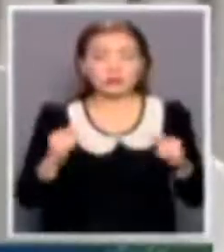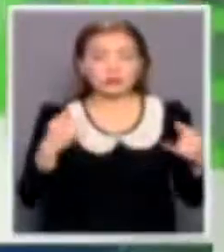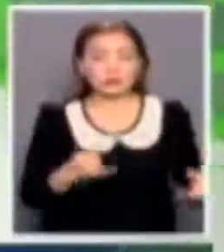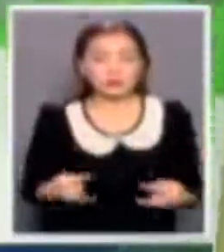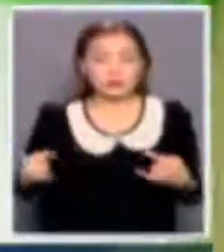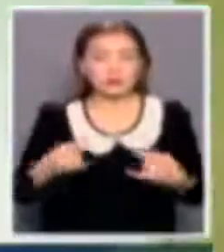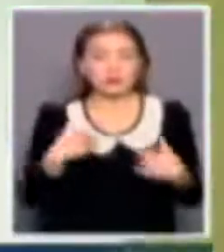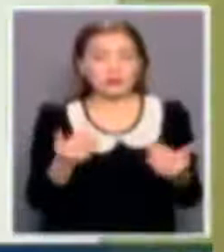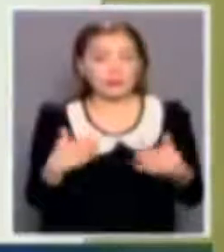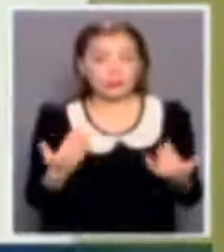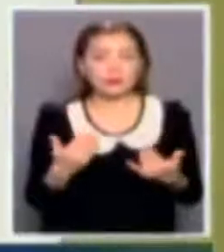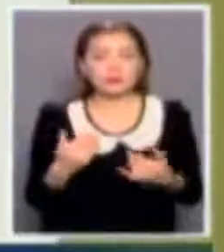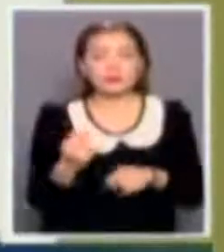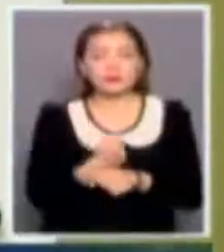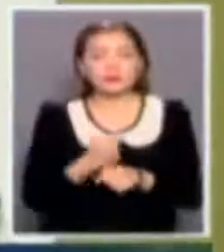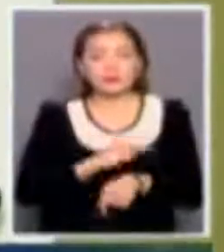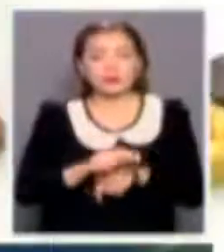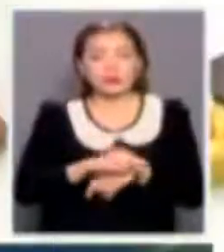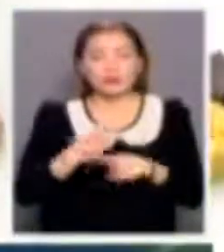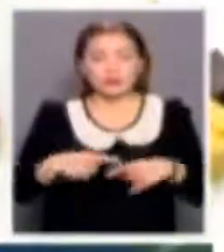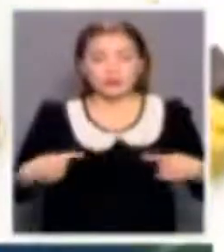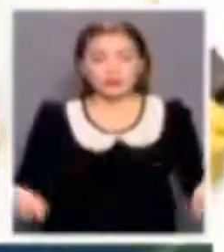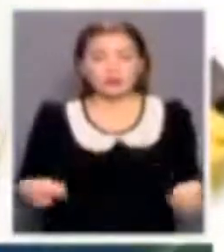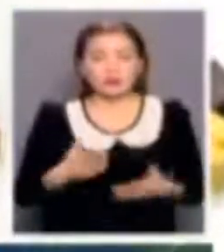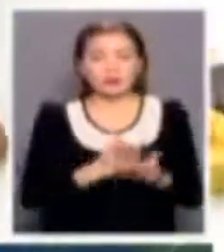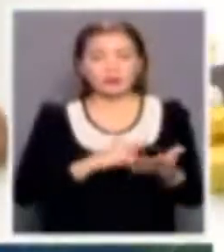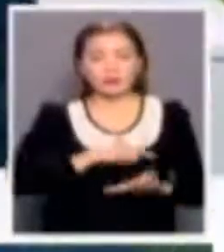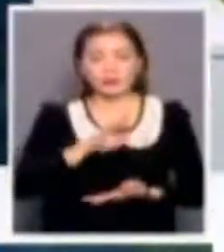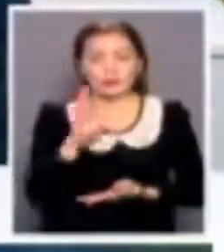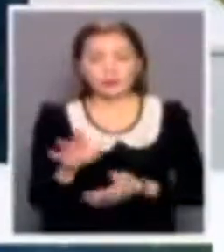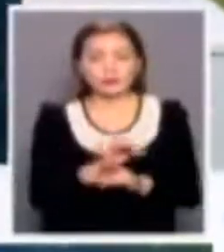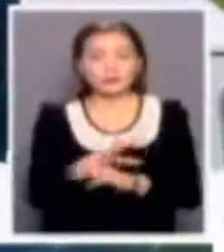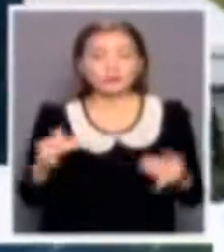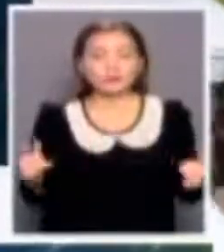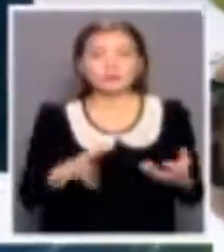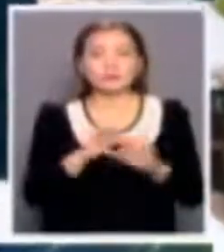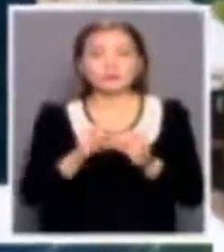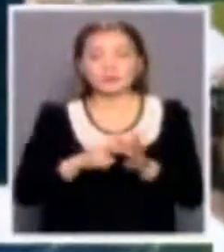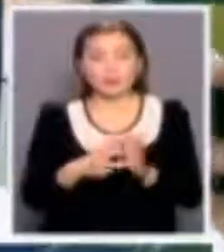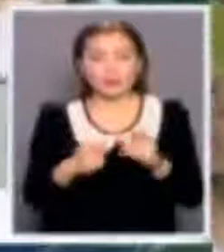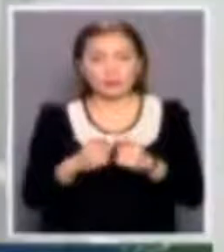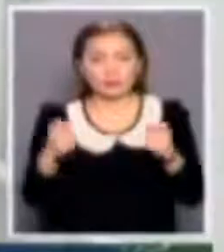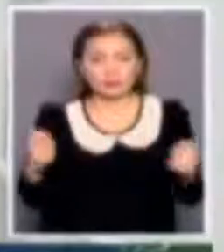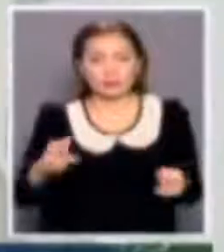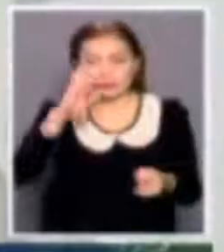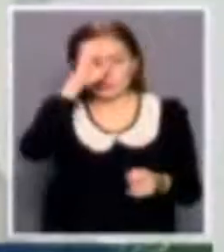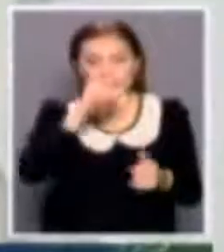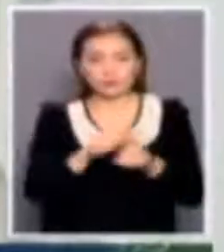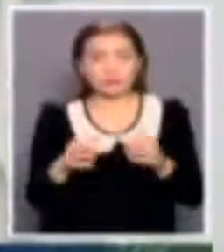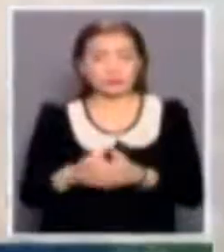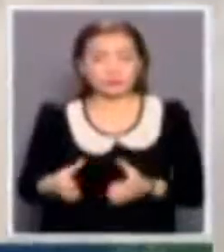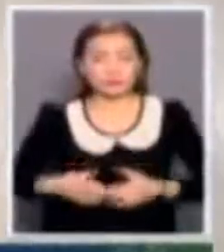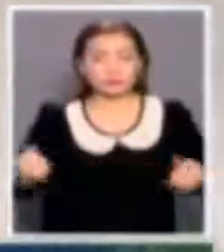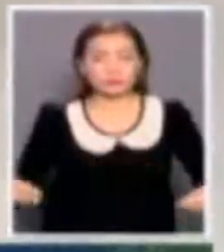диагностика, кеңес беру және ағартушылық әдістемелік бағыттарында қызмет етеді. Айта кетейік, осындай кабинеттерді ашу да үкіметтік емес